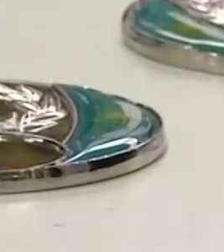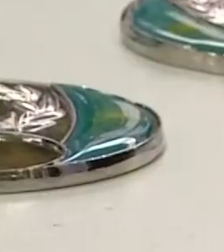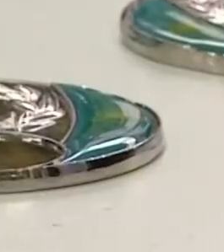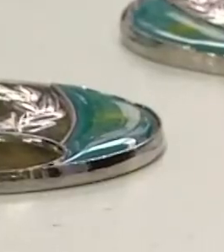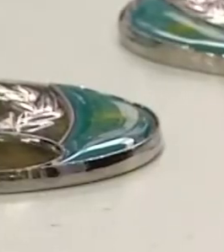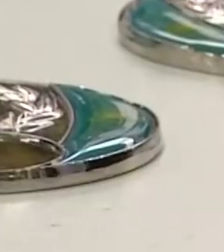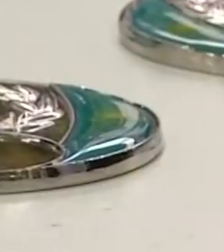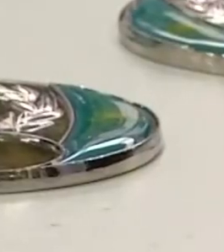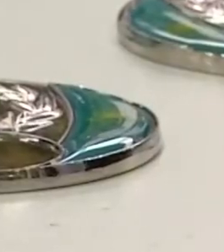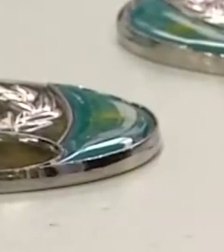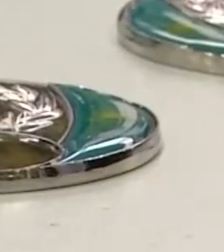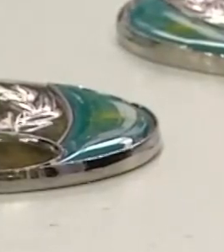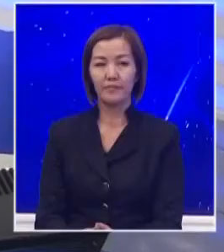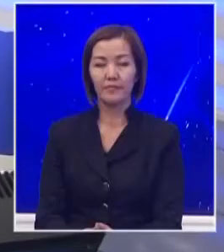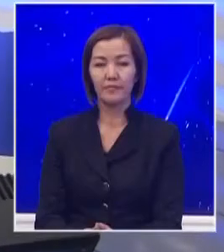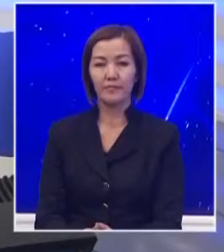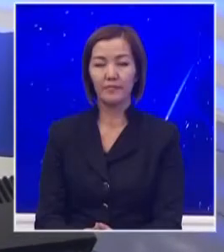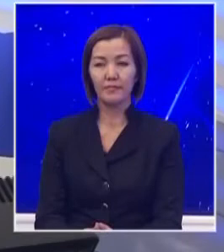Урманбаев, телеканал ЖТСУ.